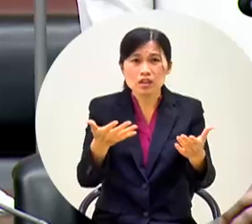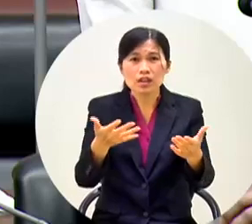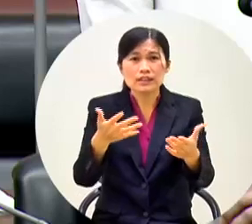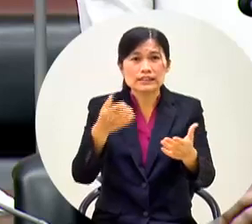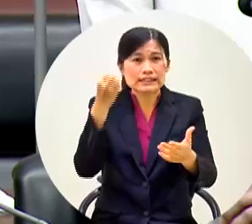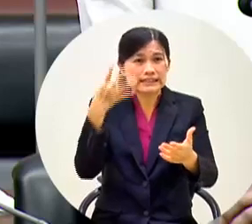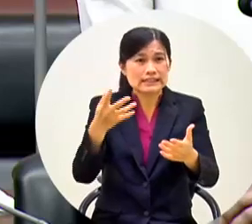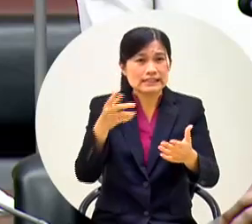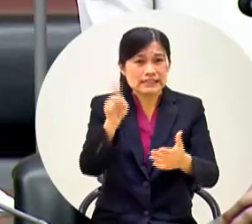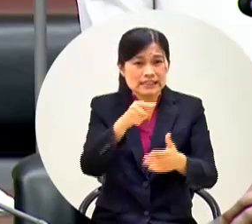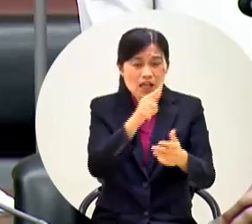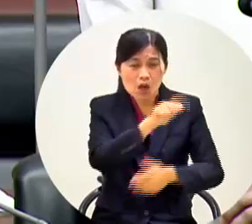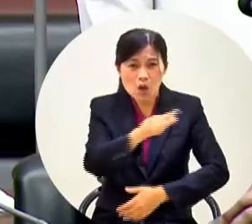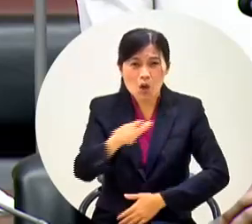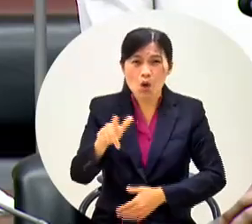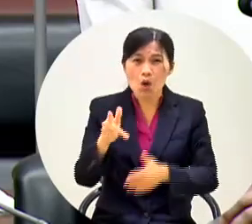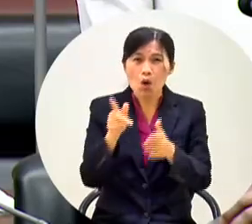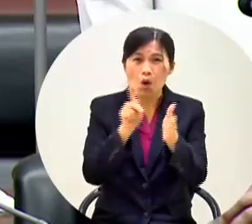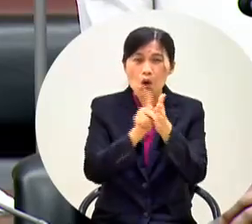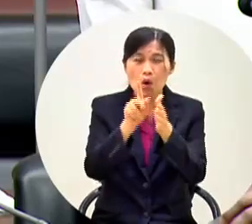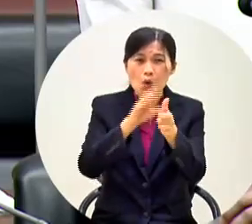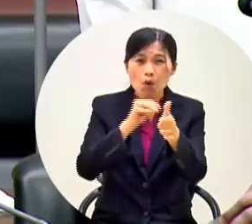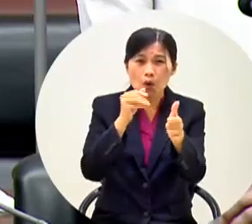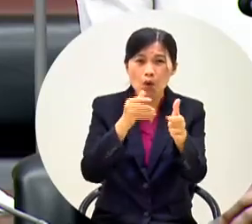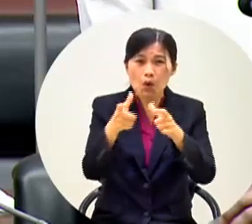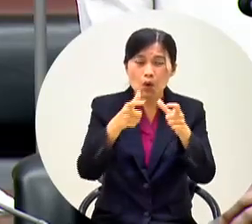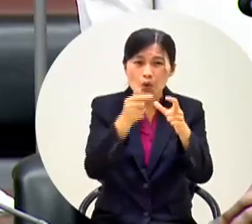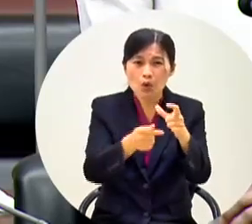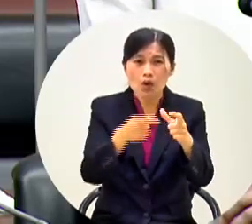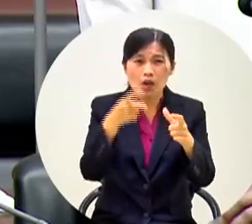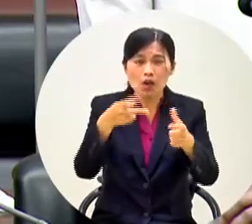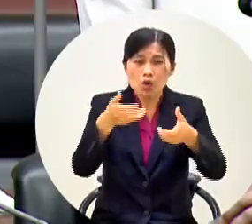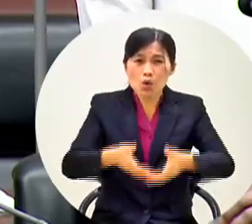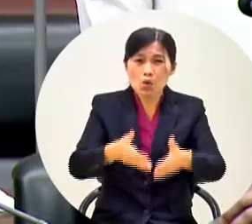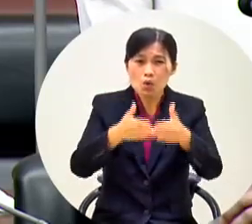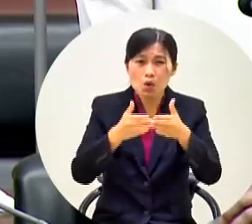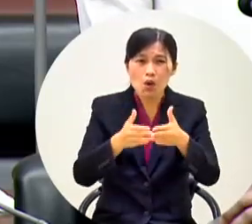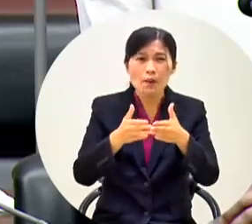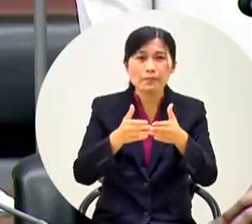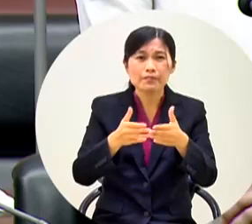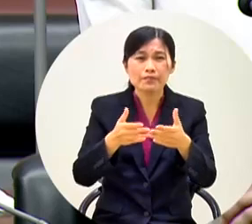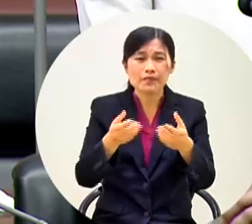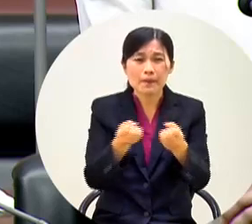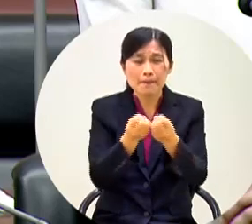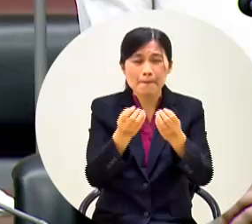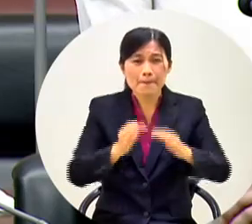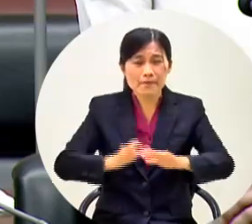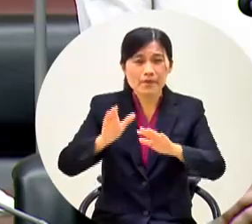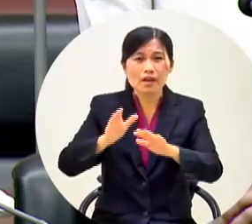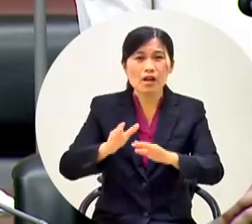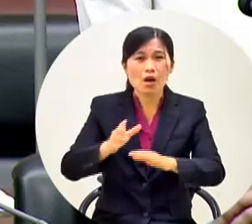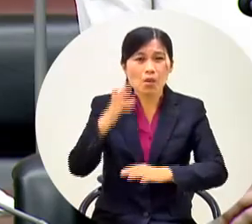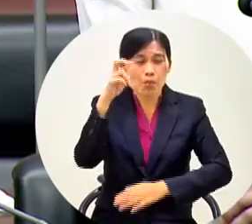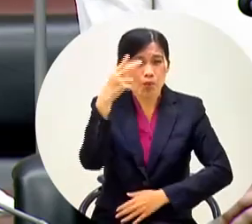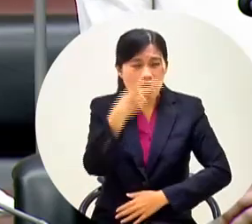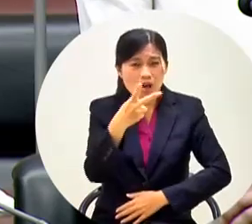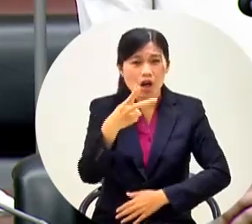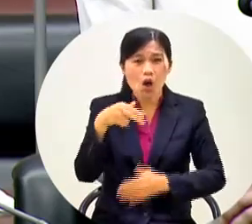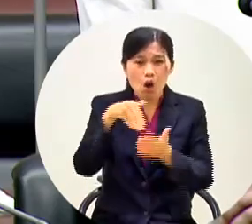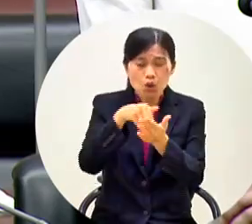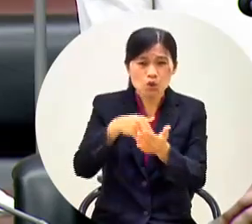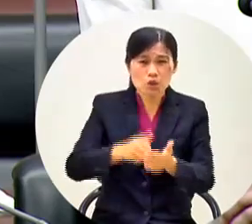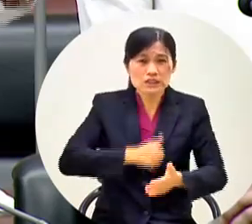要发展的好几年上来的博尔跟流行音乐中心的软实力，我要跟他讨论整个高雄产业的配